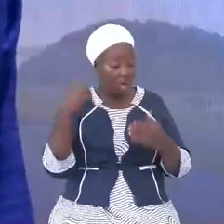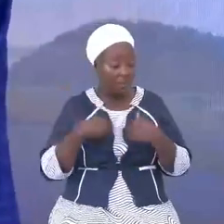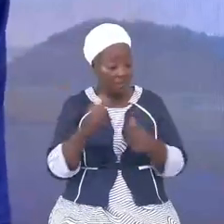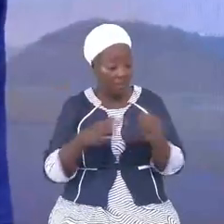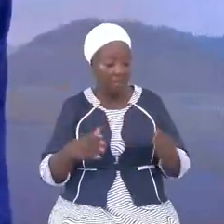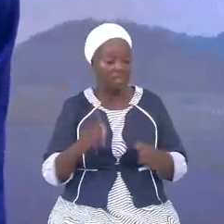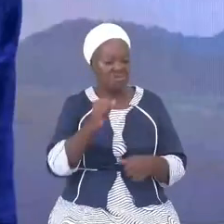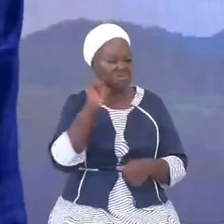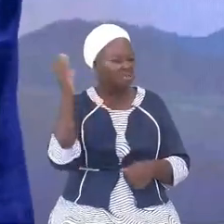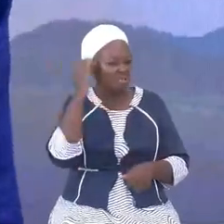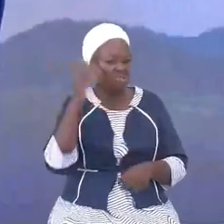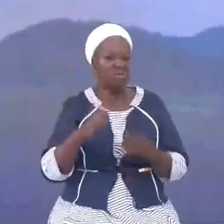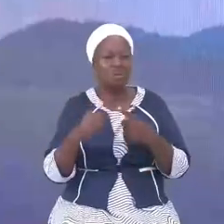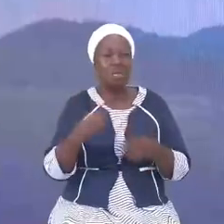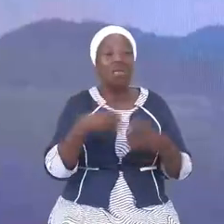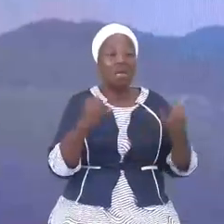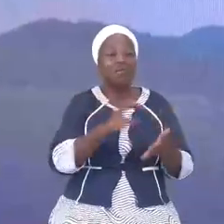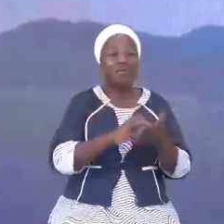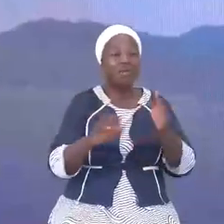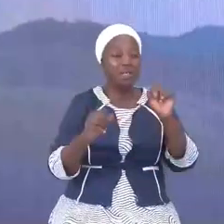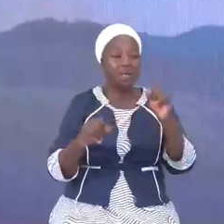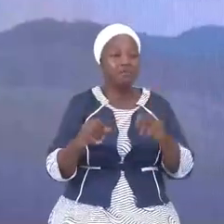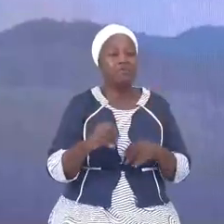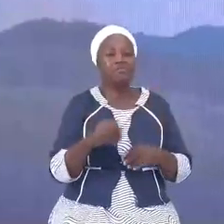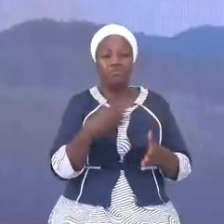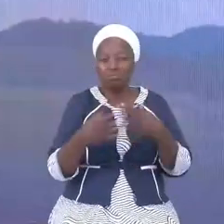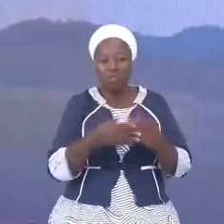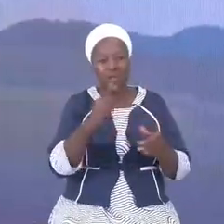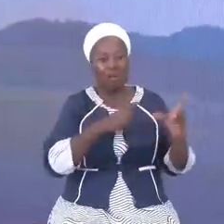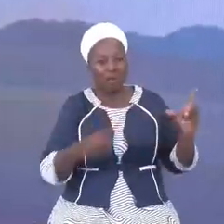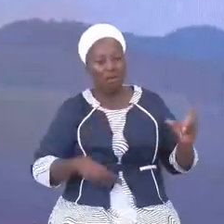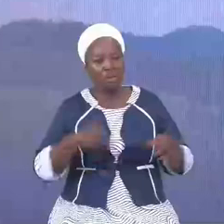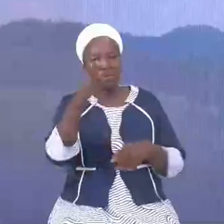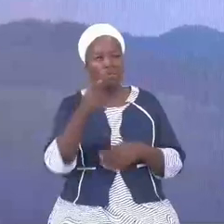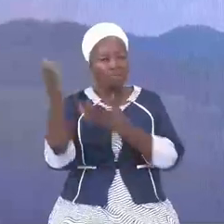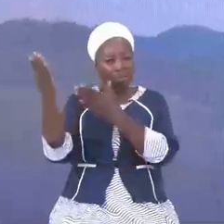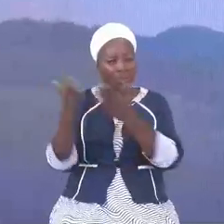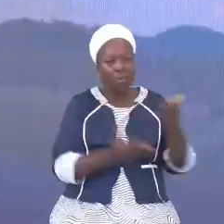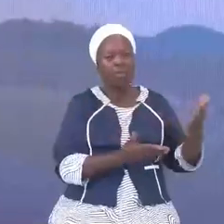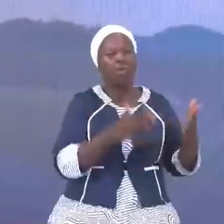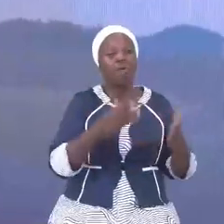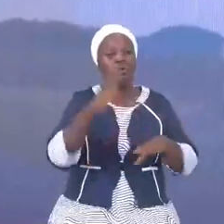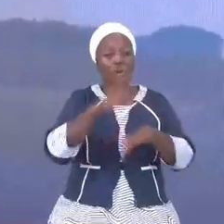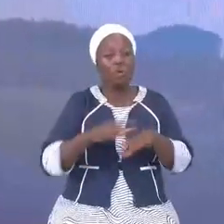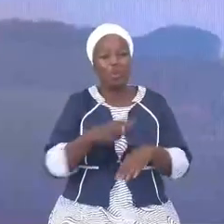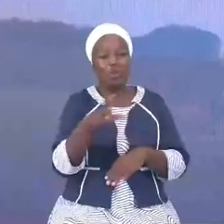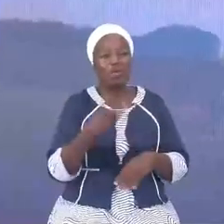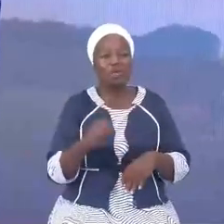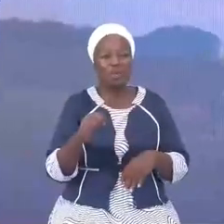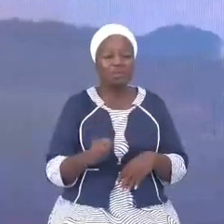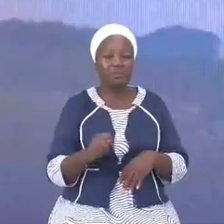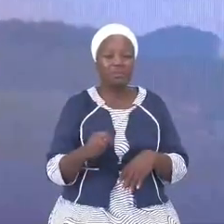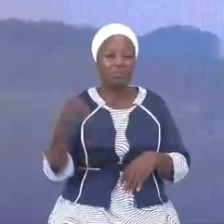Verset 11. Alors l'Éternel fit venir contre eux les chefs de l'armée du roi d'Assyrie, qui saisit